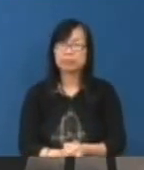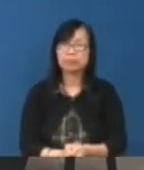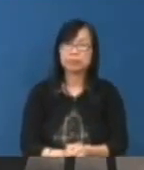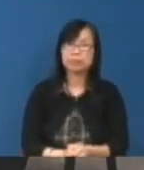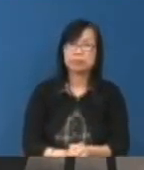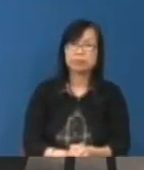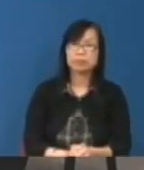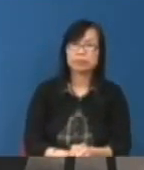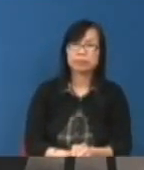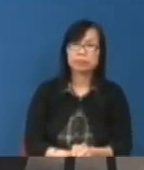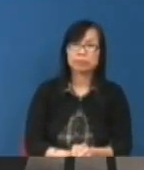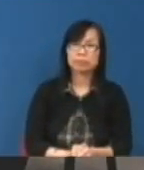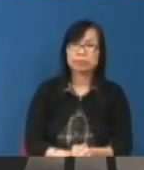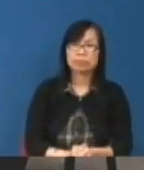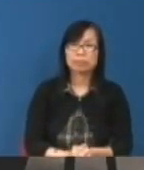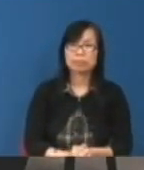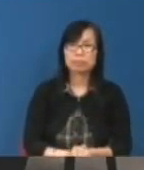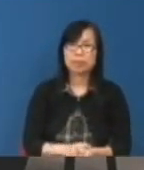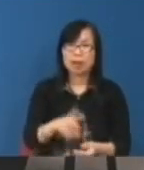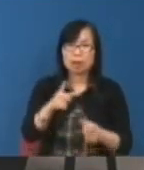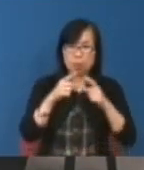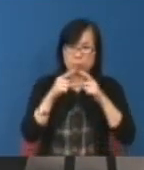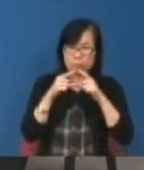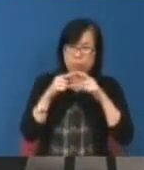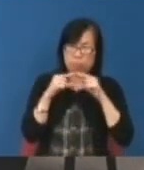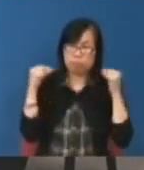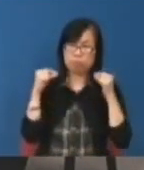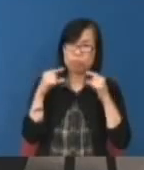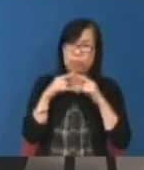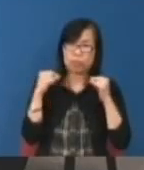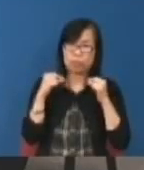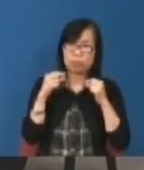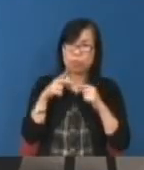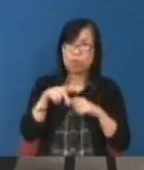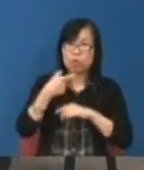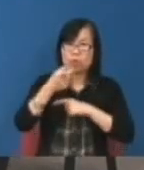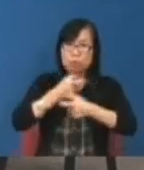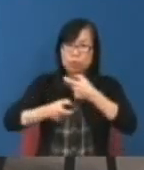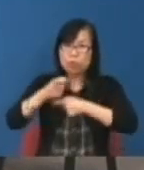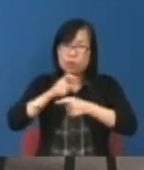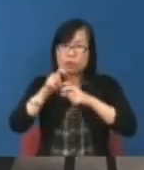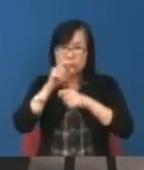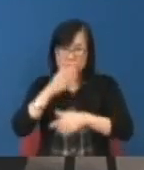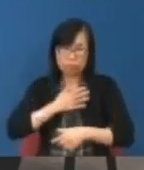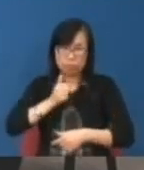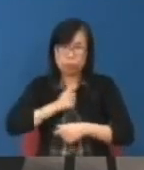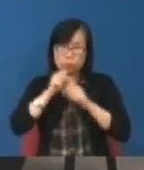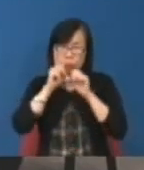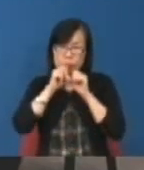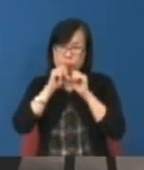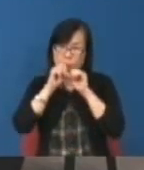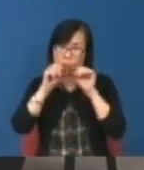呢、這個老曾嗰份。財政預算案咧，百分之九十幾係我哋提出嚟嘅，